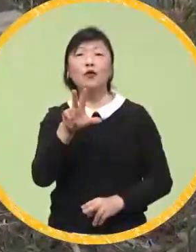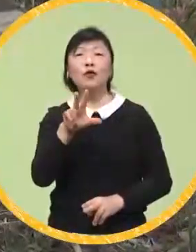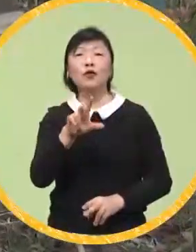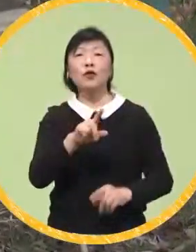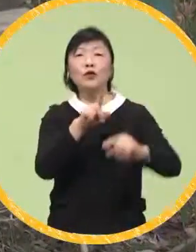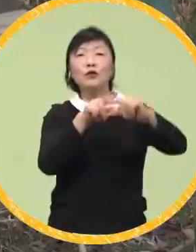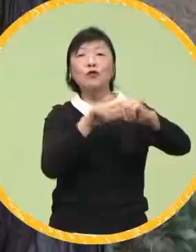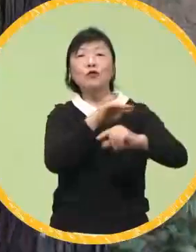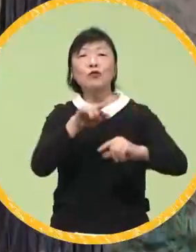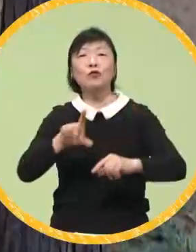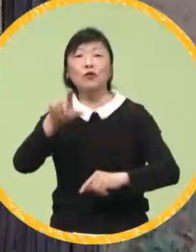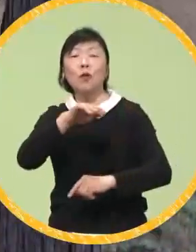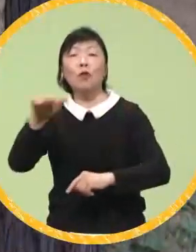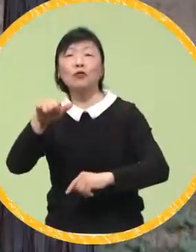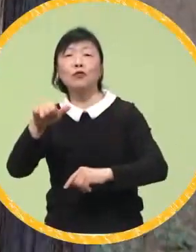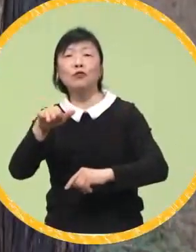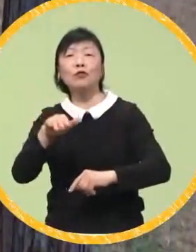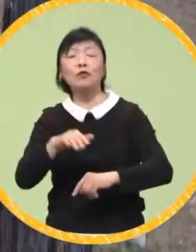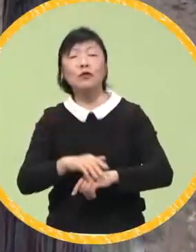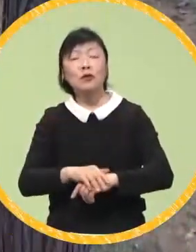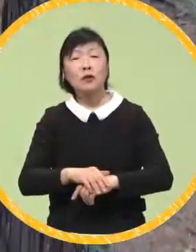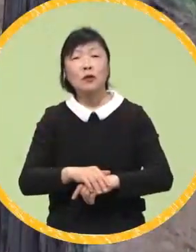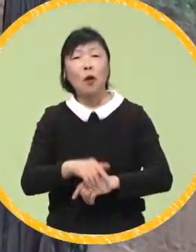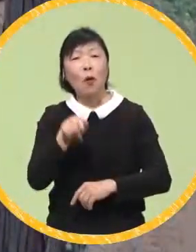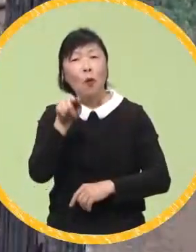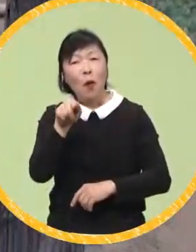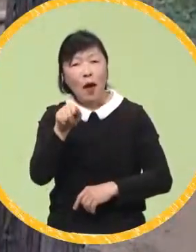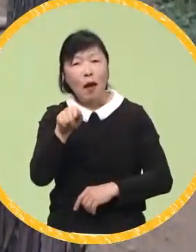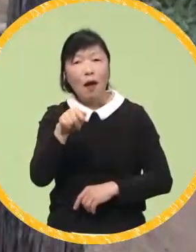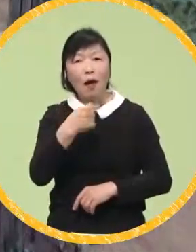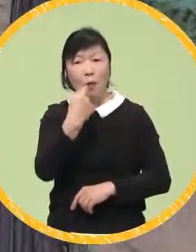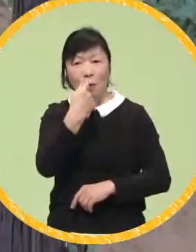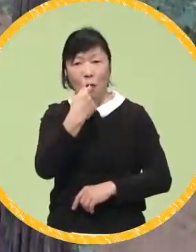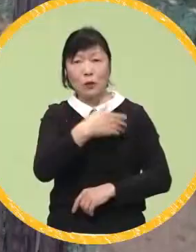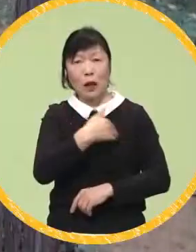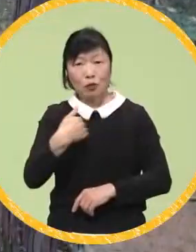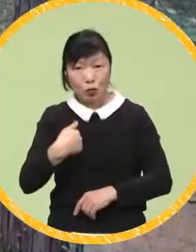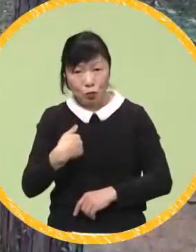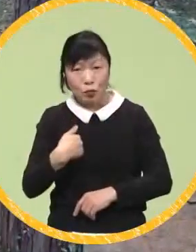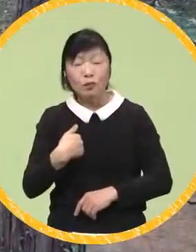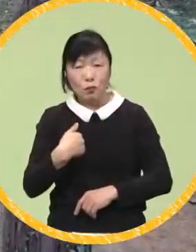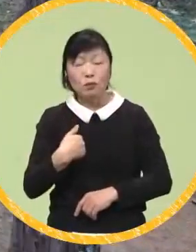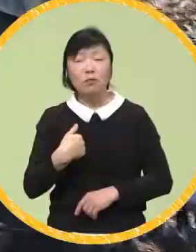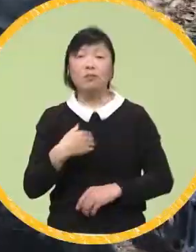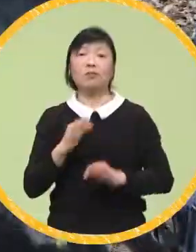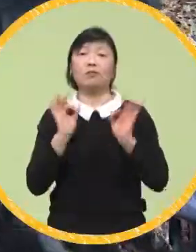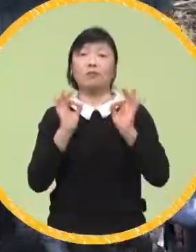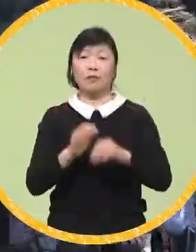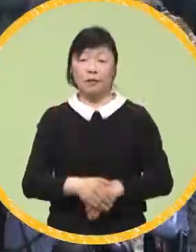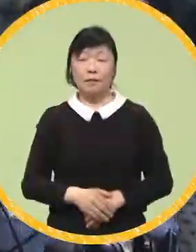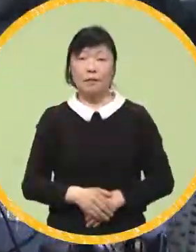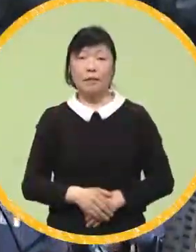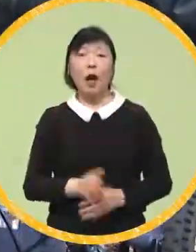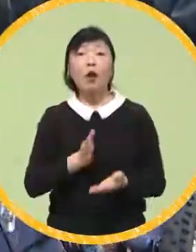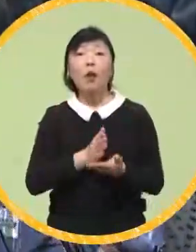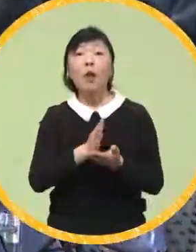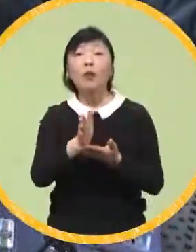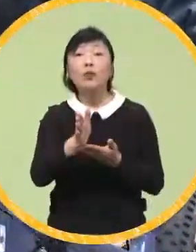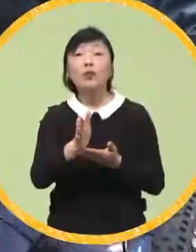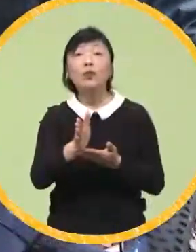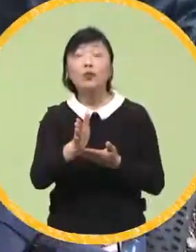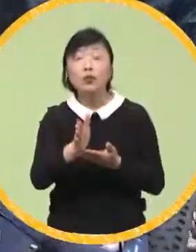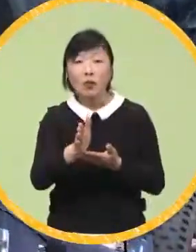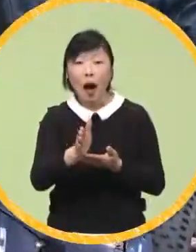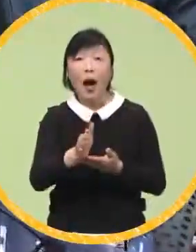なんですか高齢はすごいコースですけどこれ大丈夫ですか僕ですこの口数は基本的には8